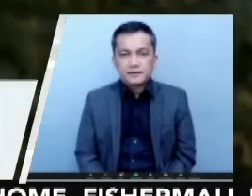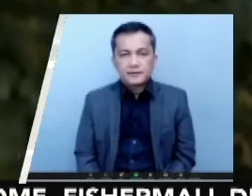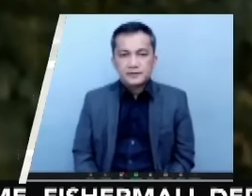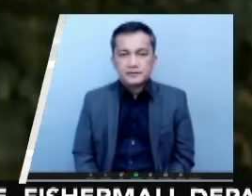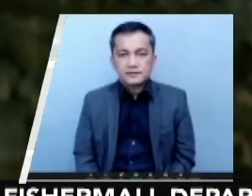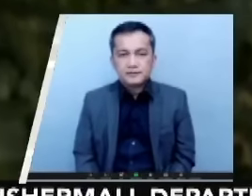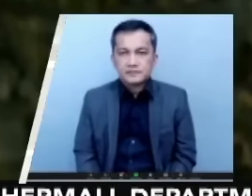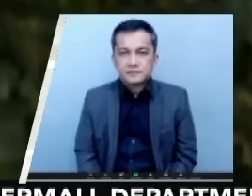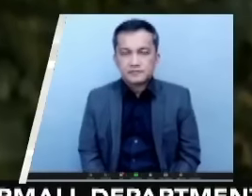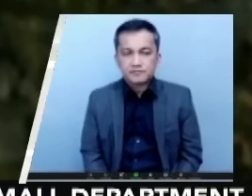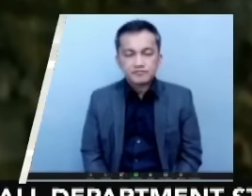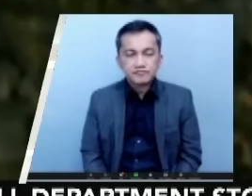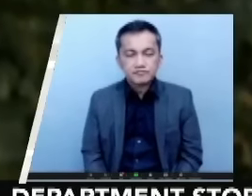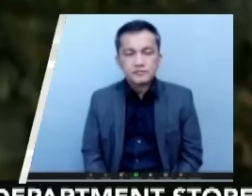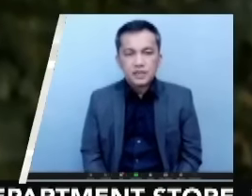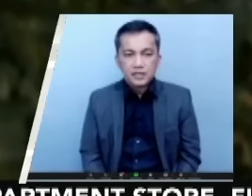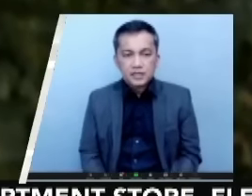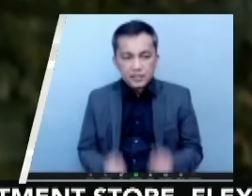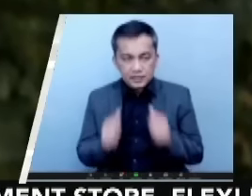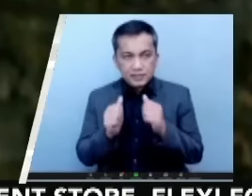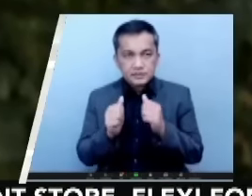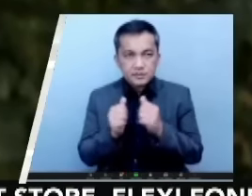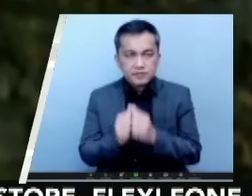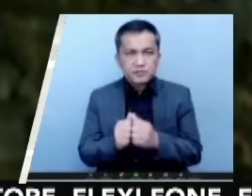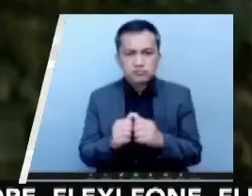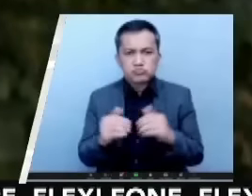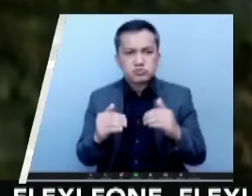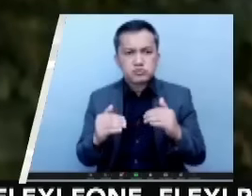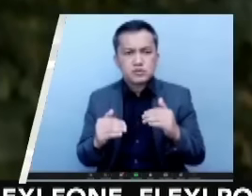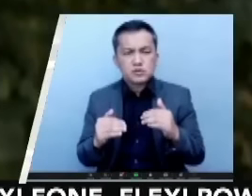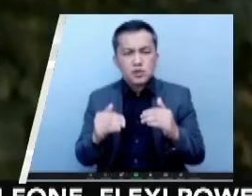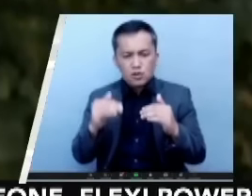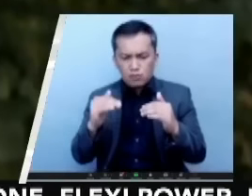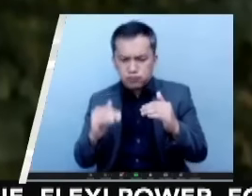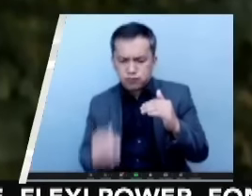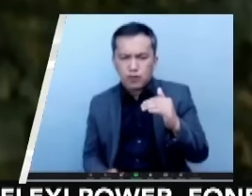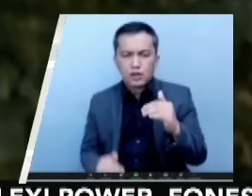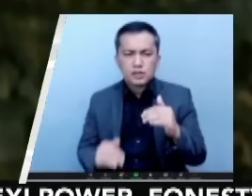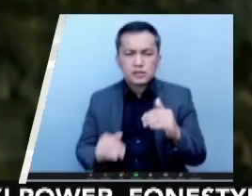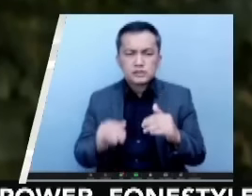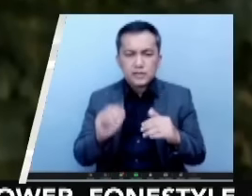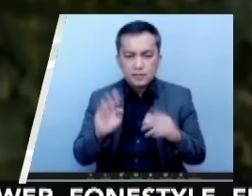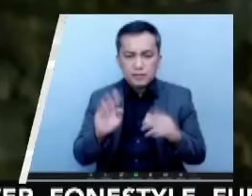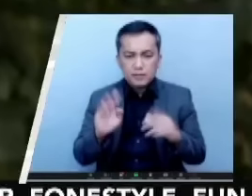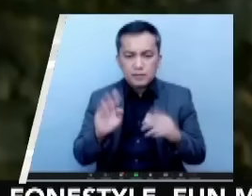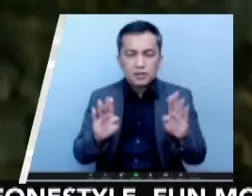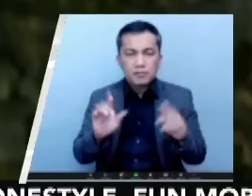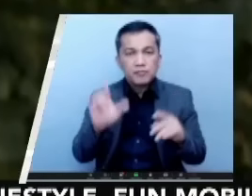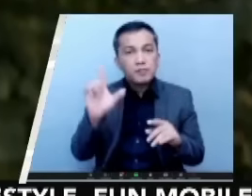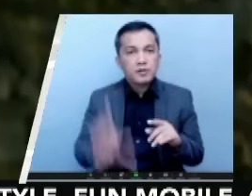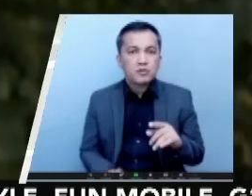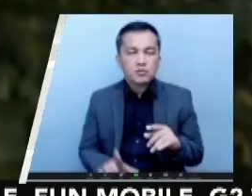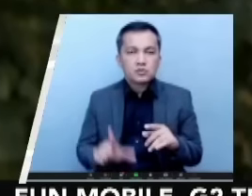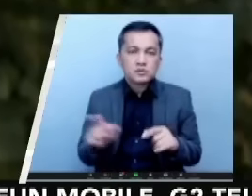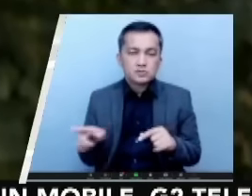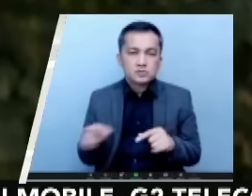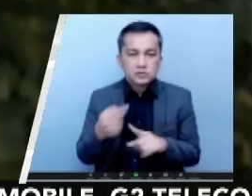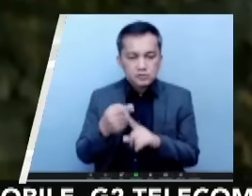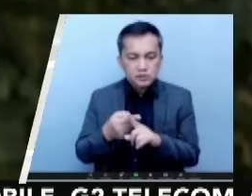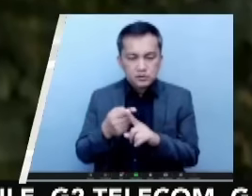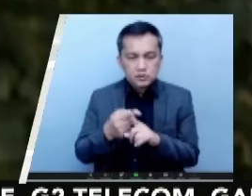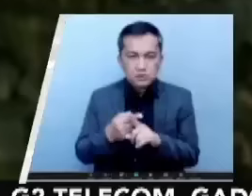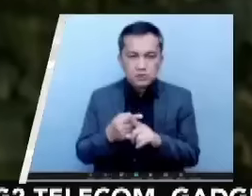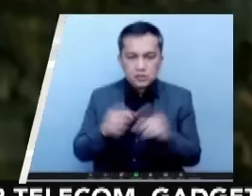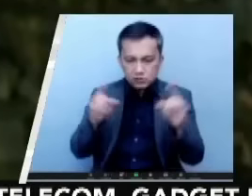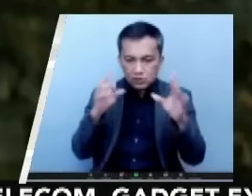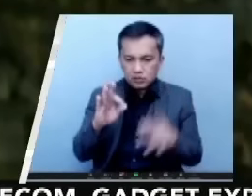Vicky, kasabay ng paglamig pa ng temperatura dito sa Atok Benguet, ang problema naman ng ilang magsasaka sa pagtama ng frost o andap sa